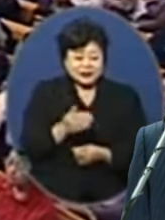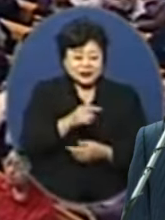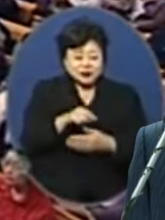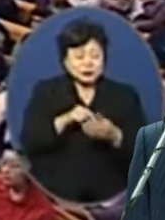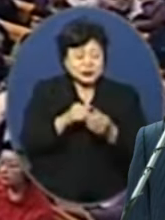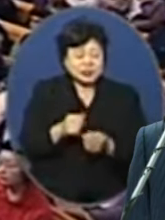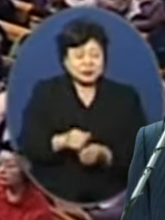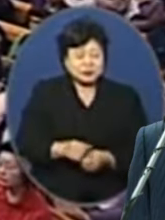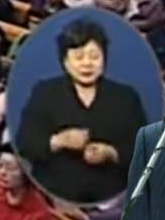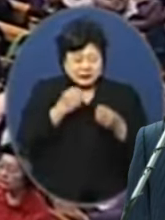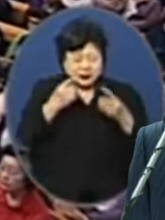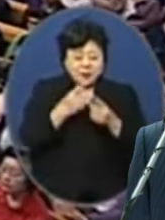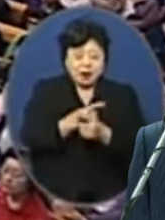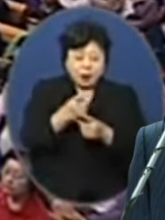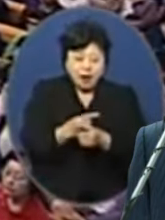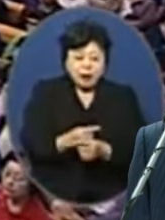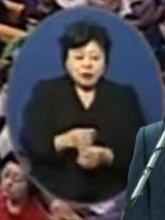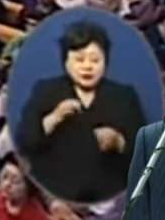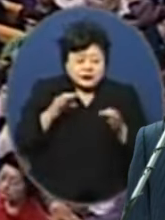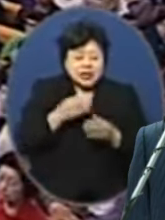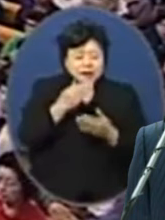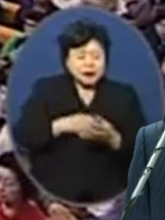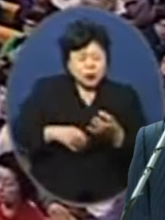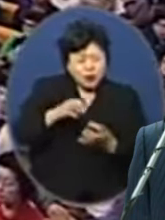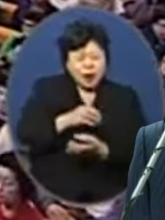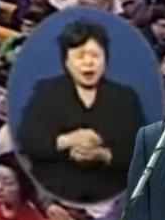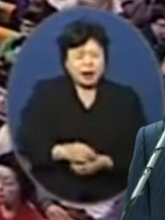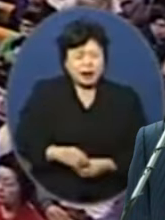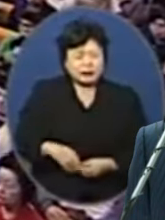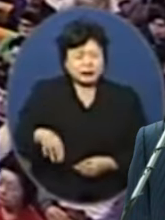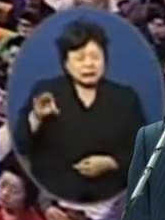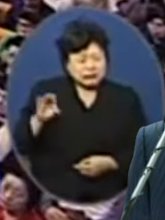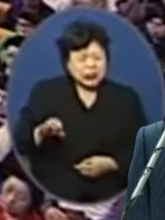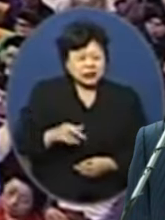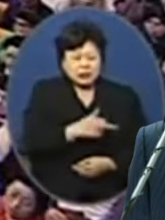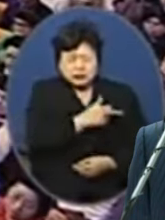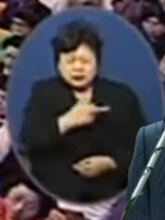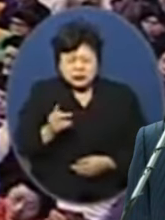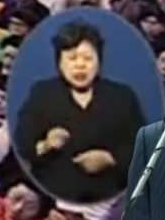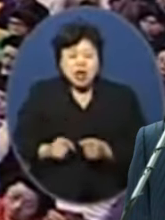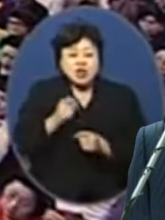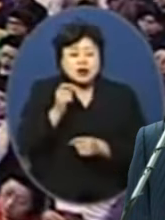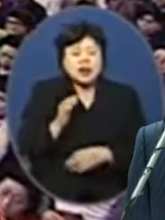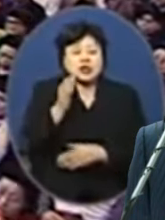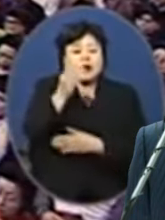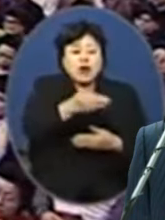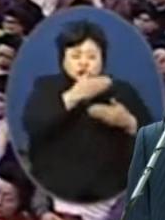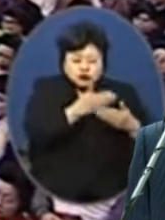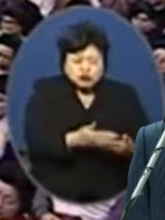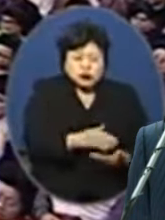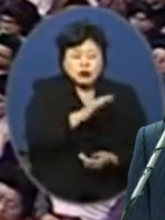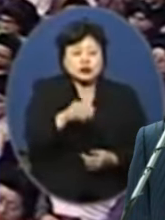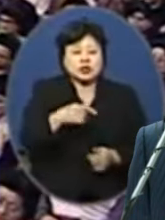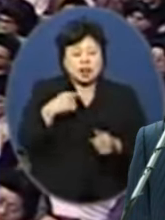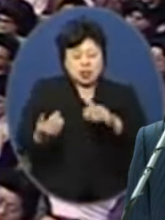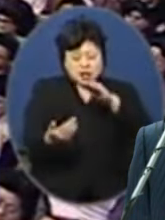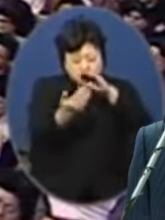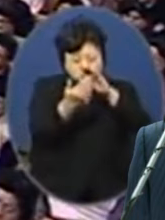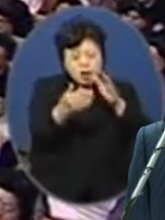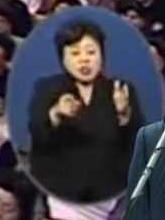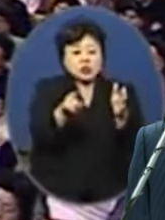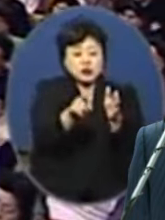속사람은 날로 새로워지도다 우리가 잠시 받은 환의 경한 것이 지극히 크고 영원한 영광의 중한 것을 우리에게 이루게